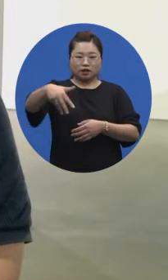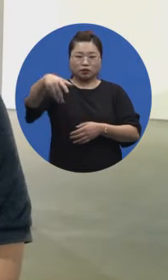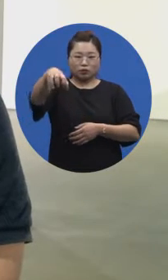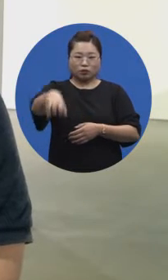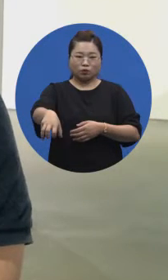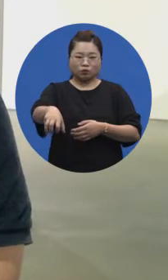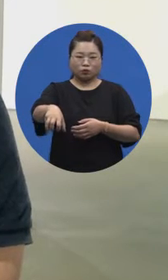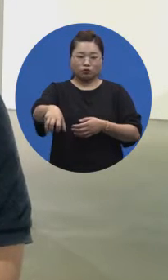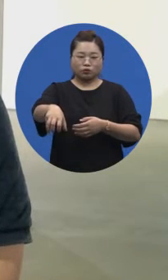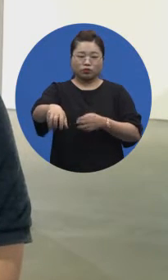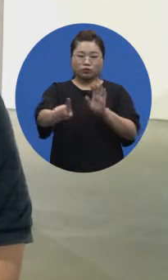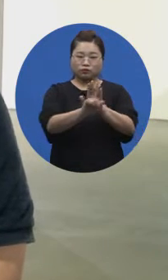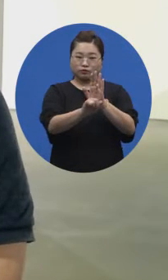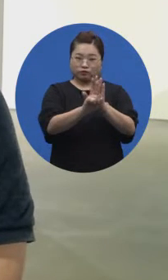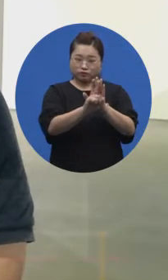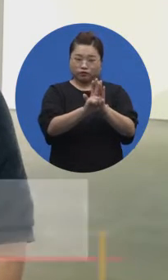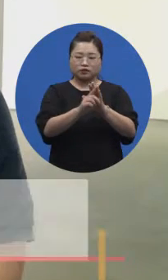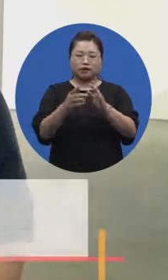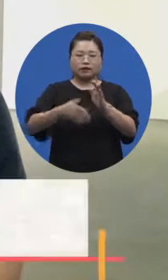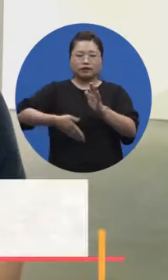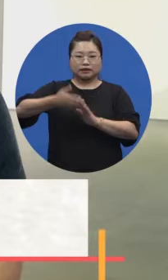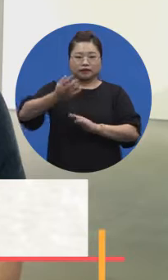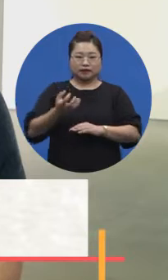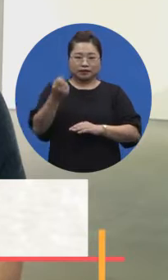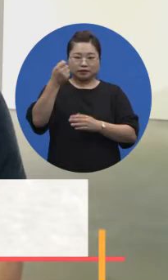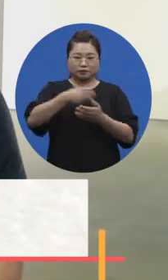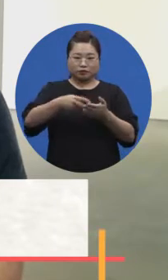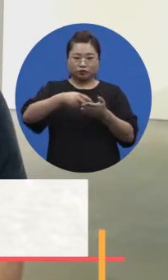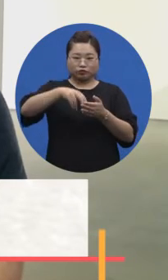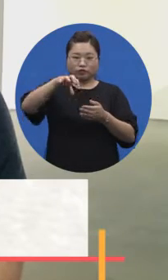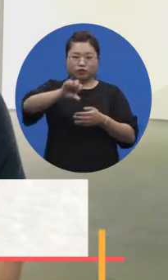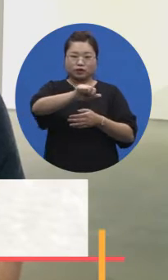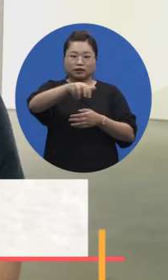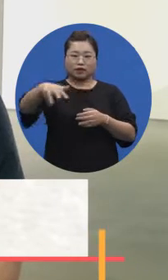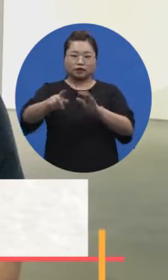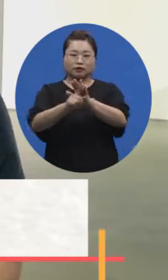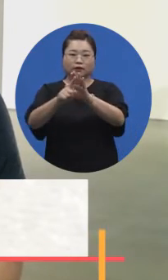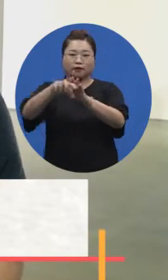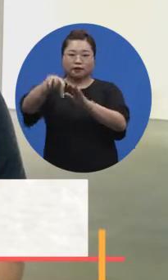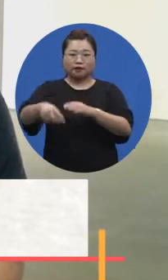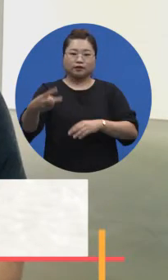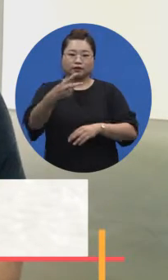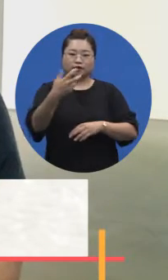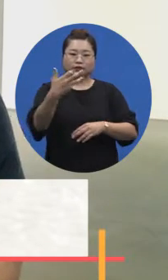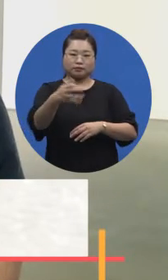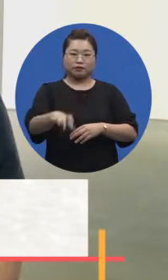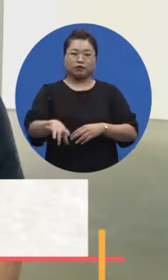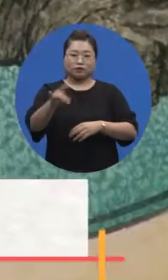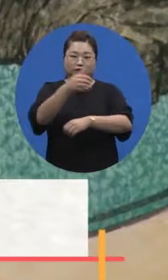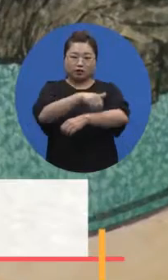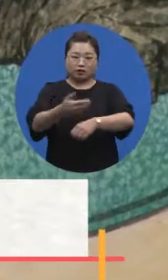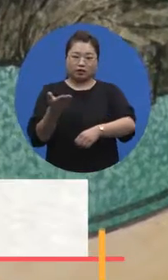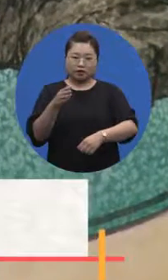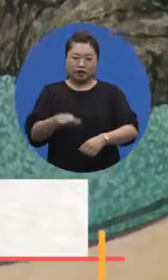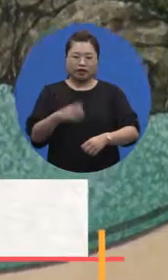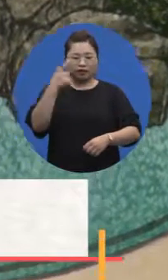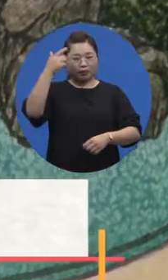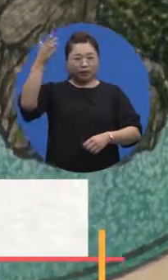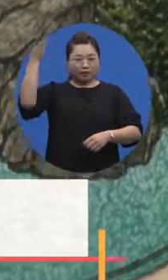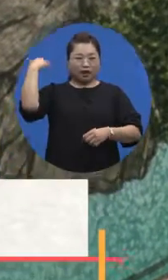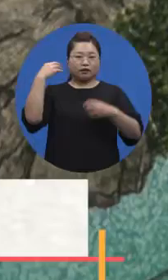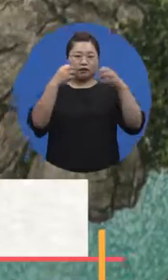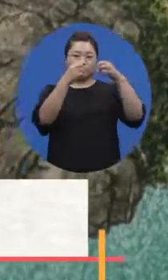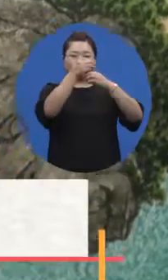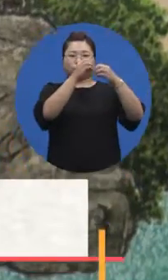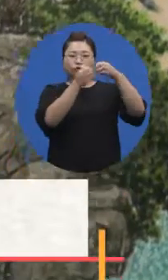오창전시관 기획전 도서상관전은 저희 청주시립미술관 그 오창전시관의 2018년도 첫 번째 기획전인데요. 우리 선조들이